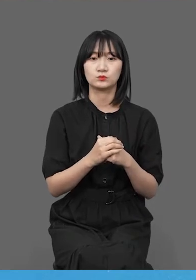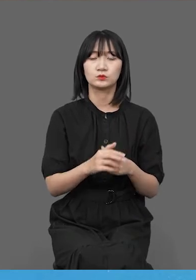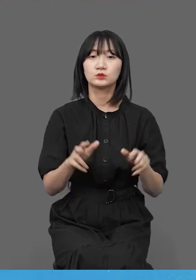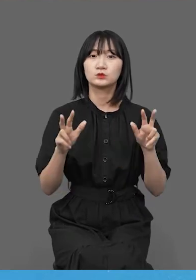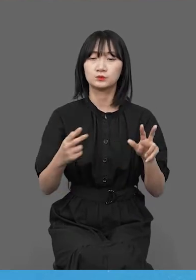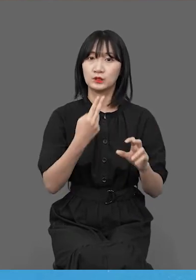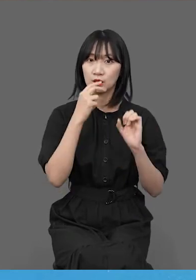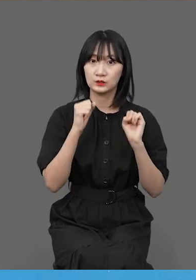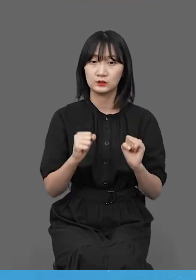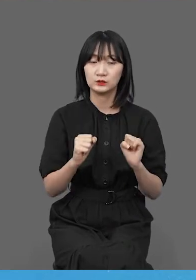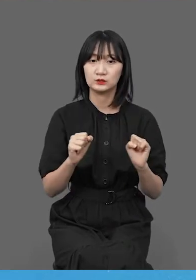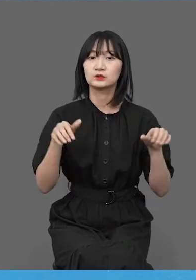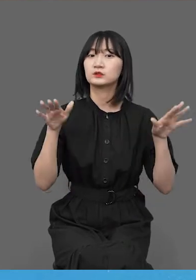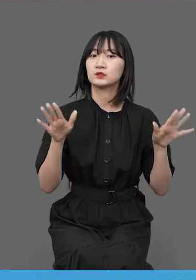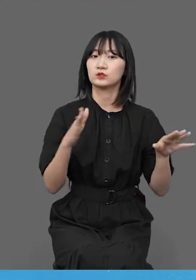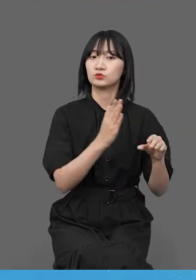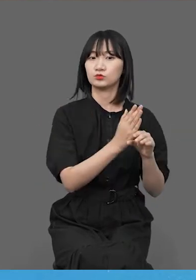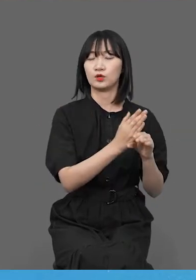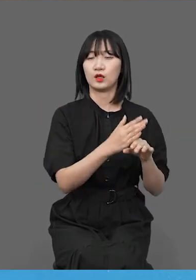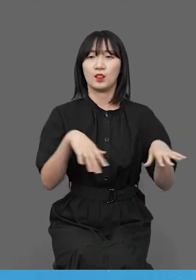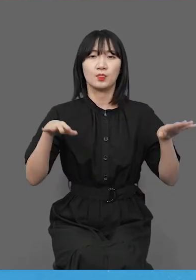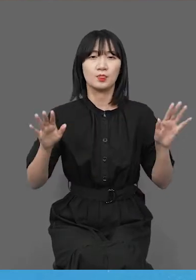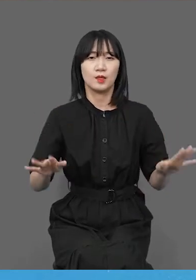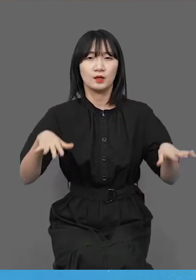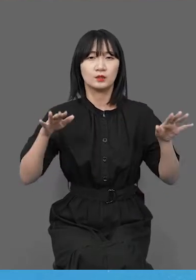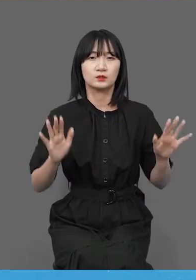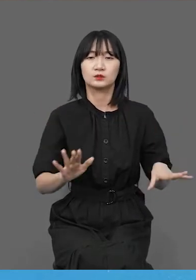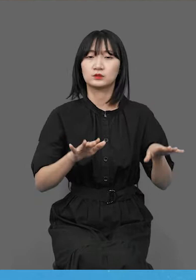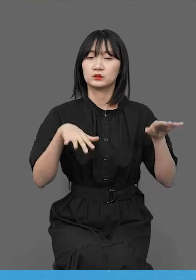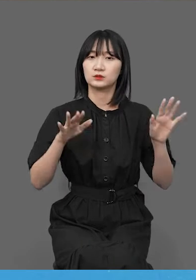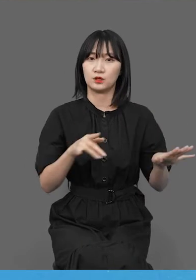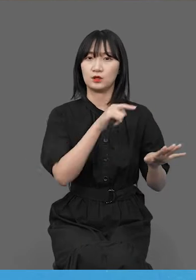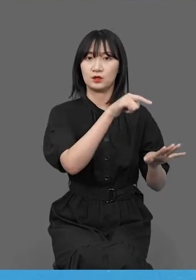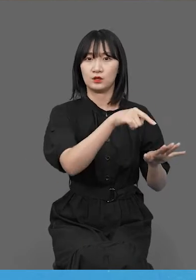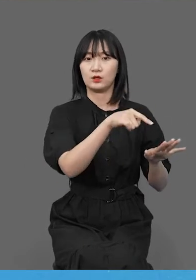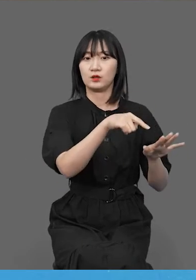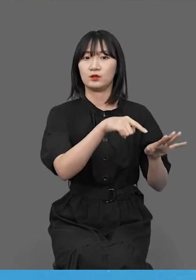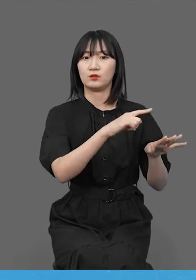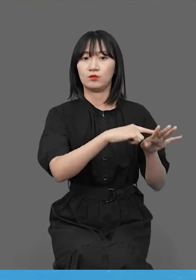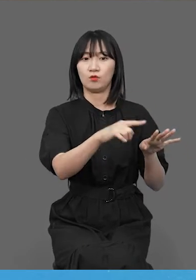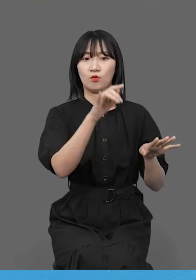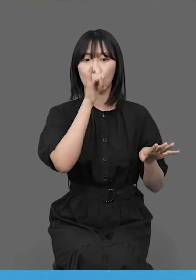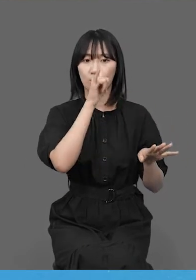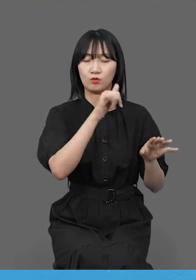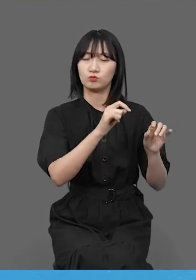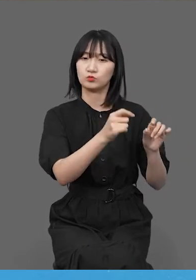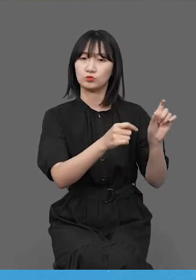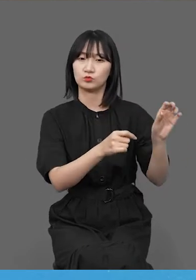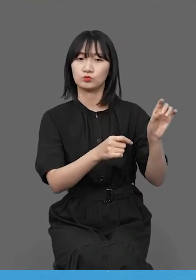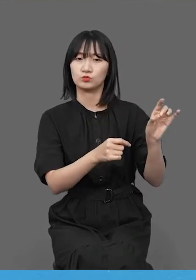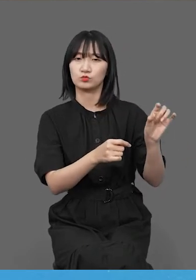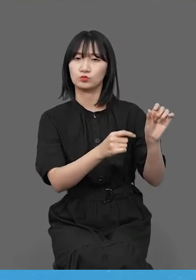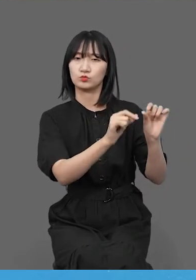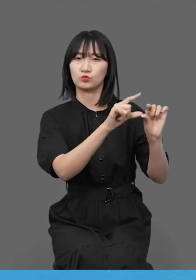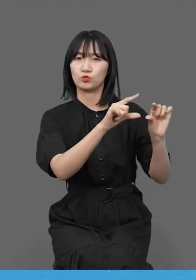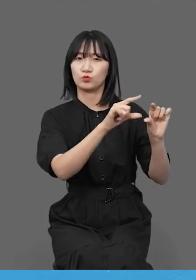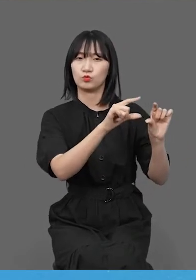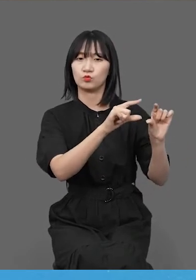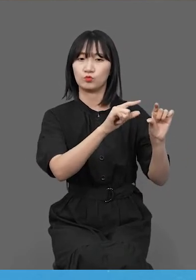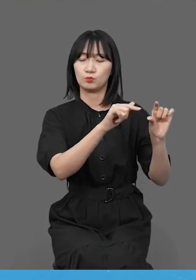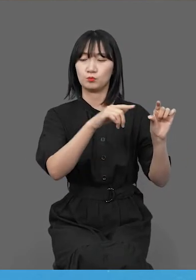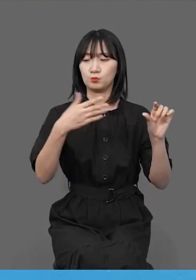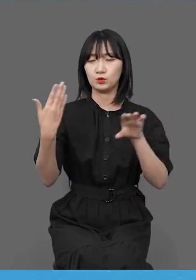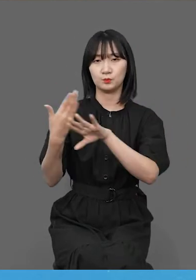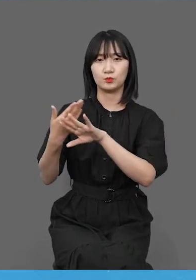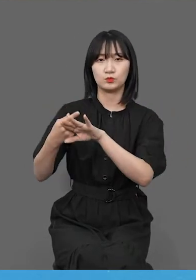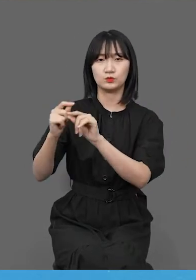지금 살아있는 새들 중에 아주 잘 날아다니는 새들의 깃털이 저렇게 돼 있습니다. 그러니까 한쪽은 좀 두껍고 반대편으로 갈수록